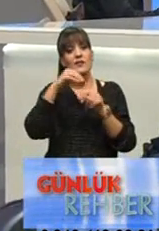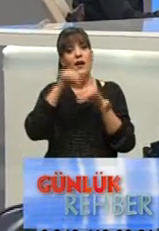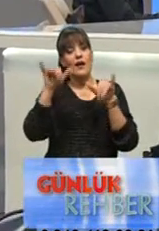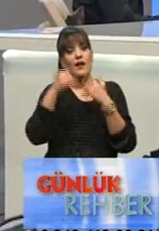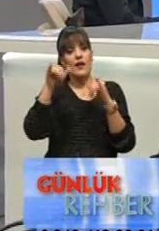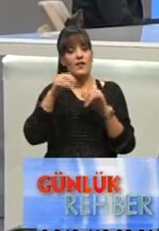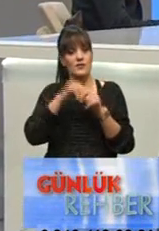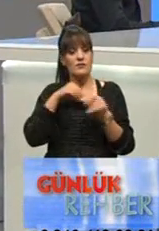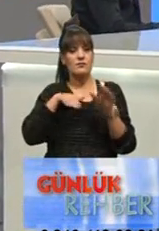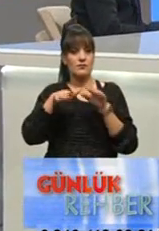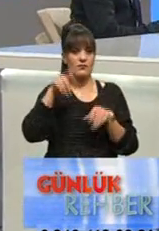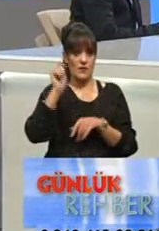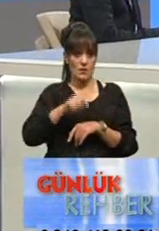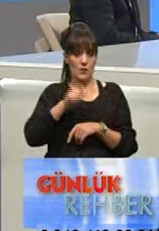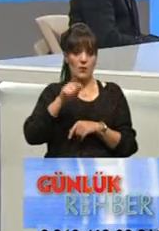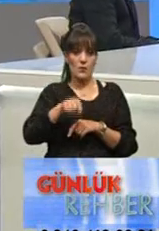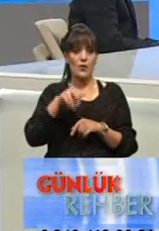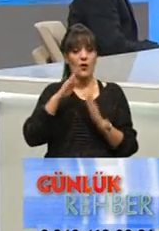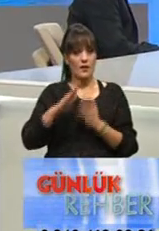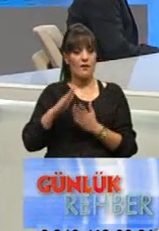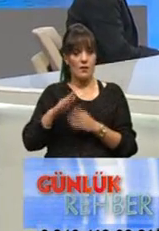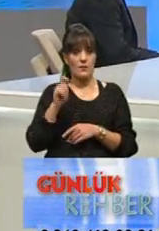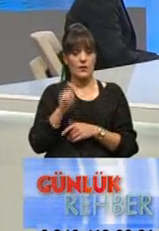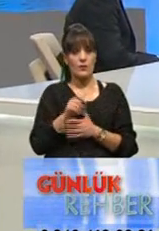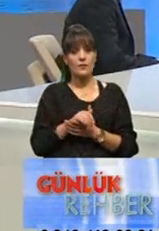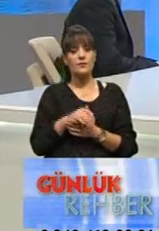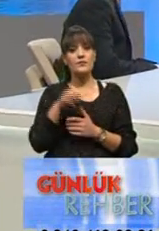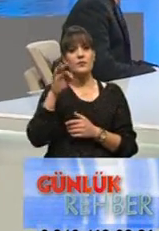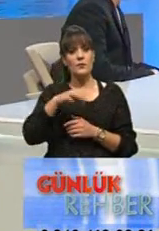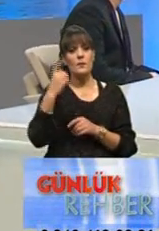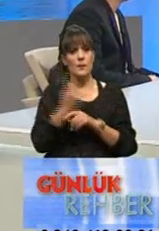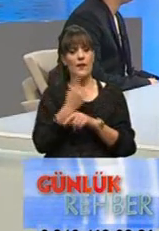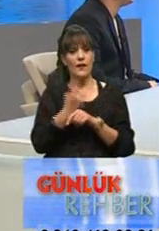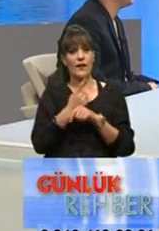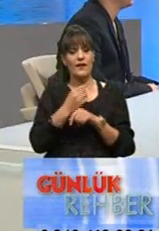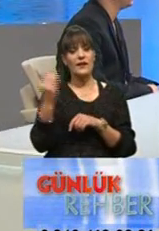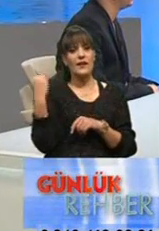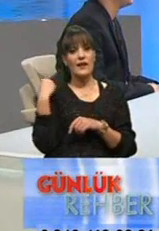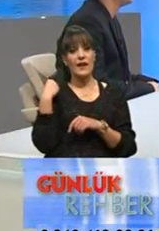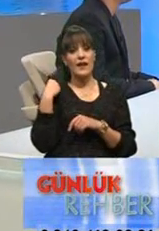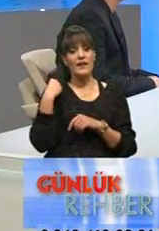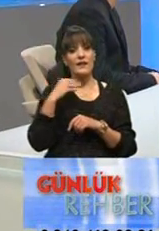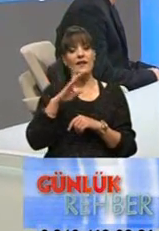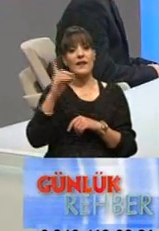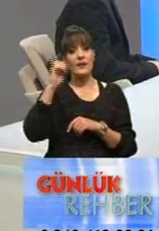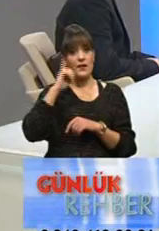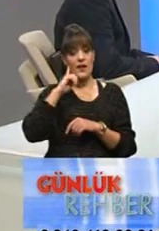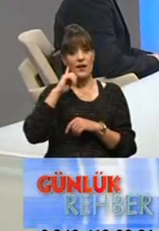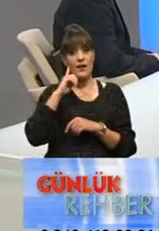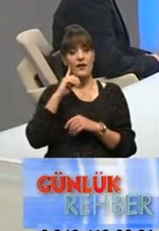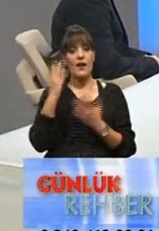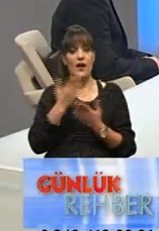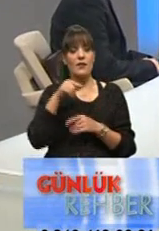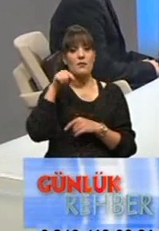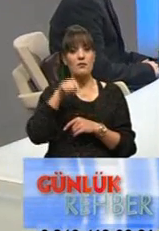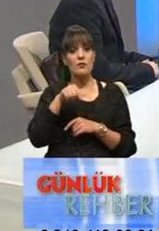performanslarında yer veriyoruz bunlara. Bu şekilde devam ediyor. Harika. Şimdi bir de yeni eğilim, trend. Evet.